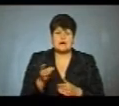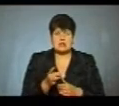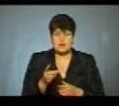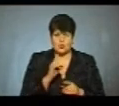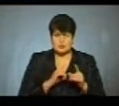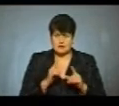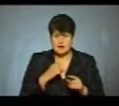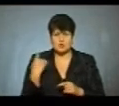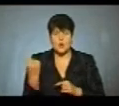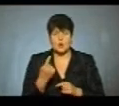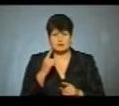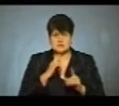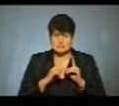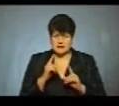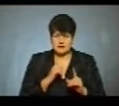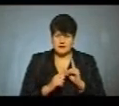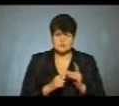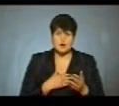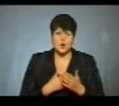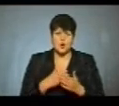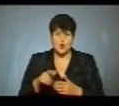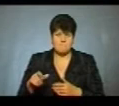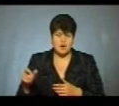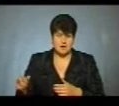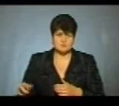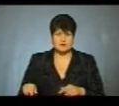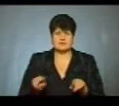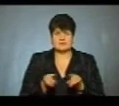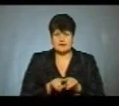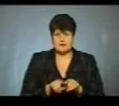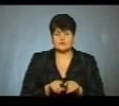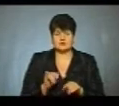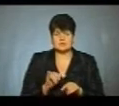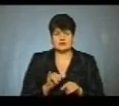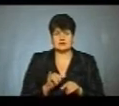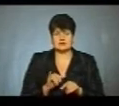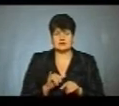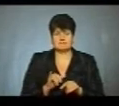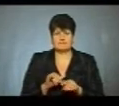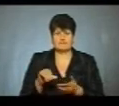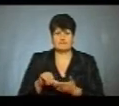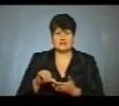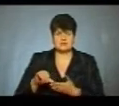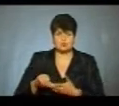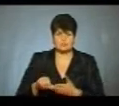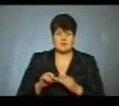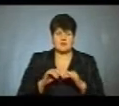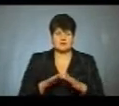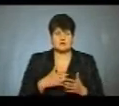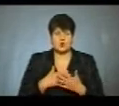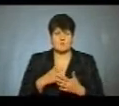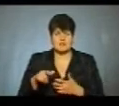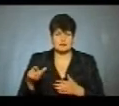рад, обласних рад, громад, а також і стихійні виступи акції